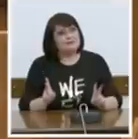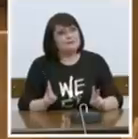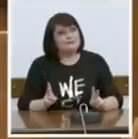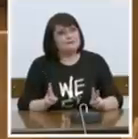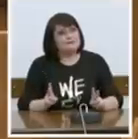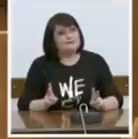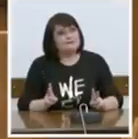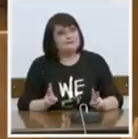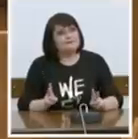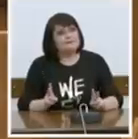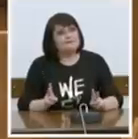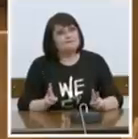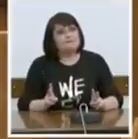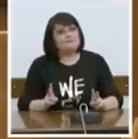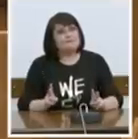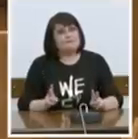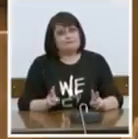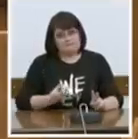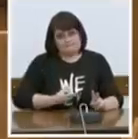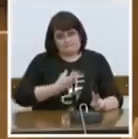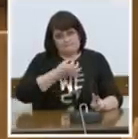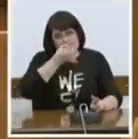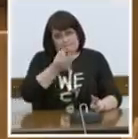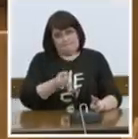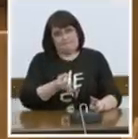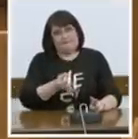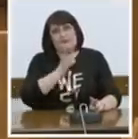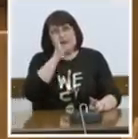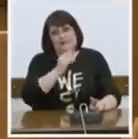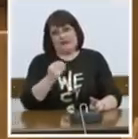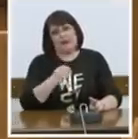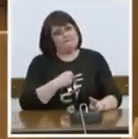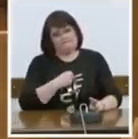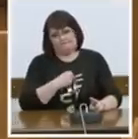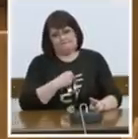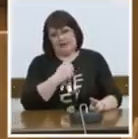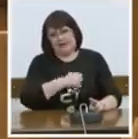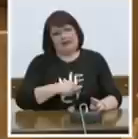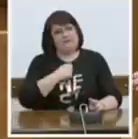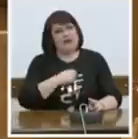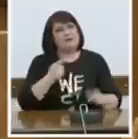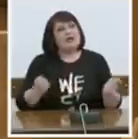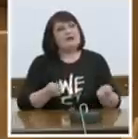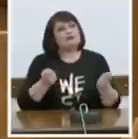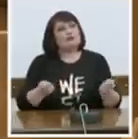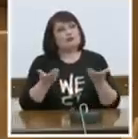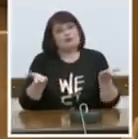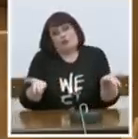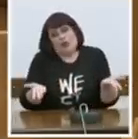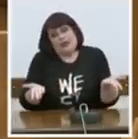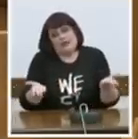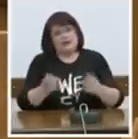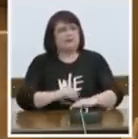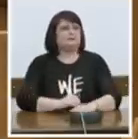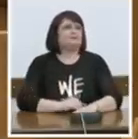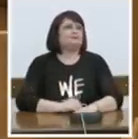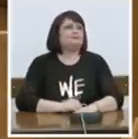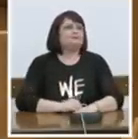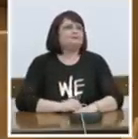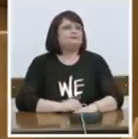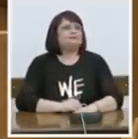να εκφράσω πραγματικά τη λύπη μου για το γεγονός 7